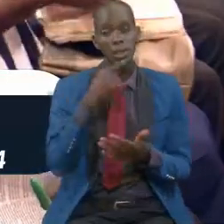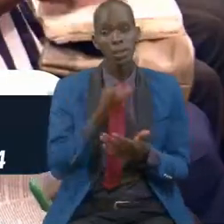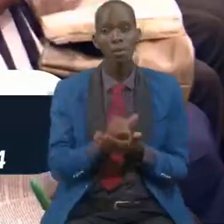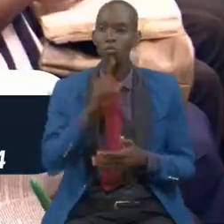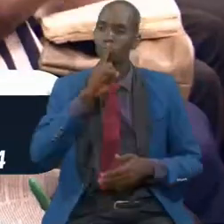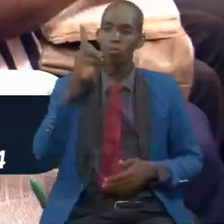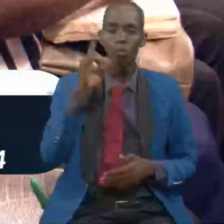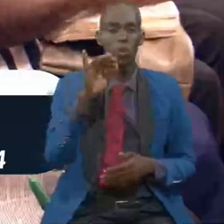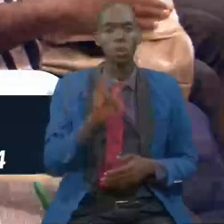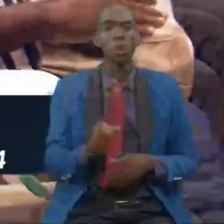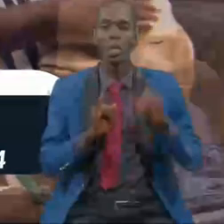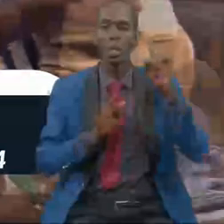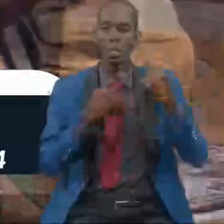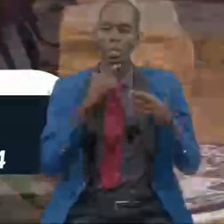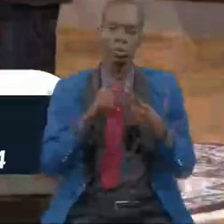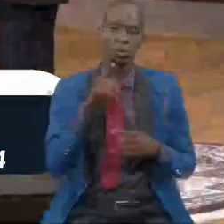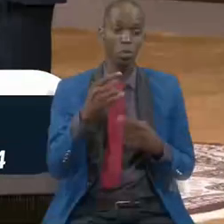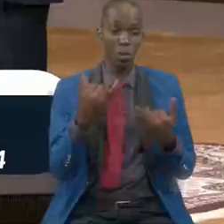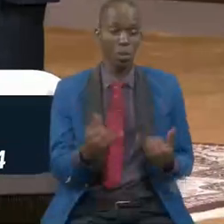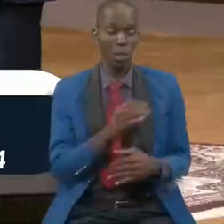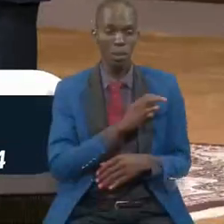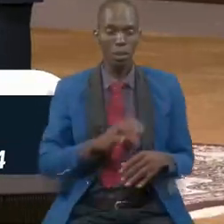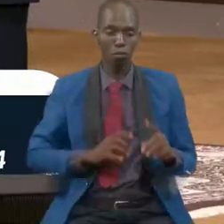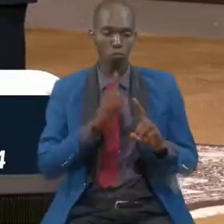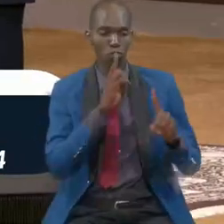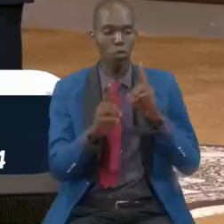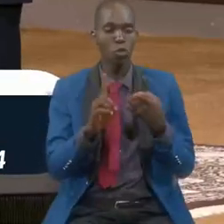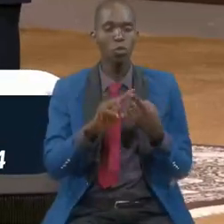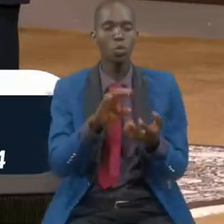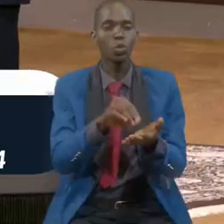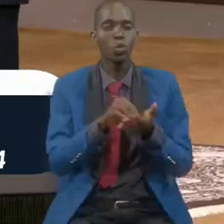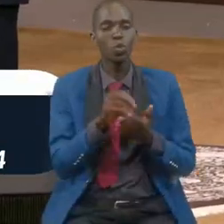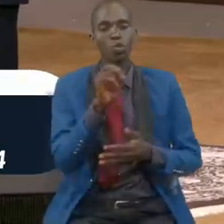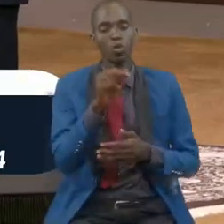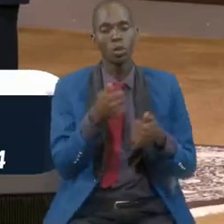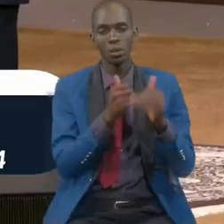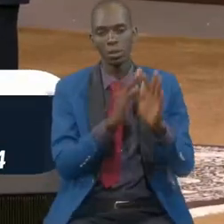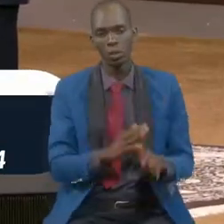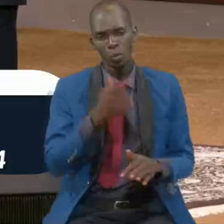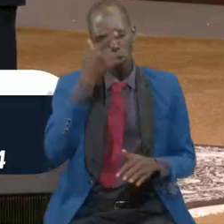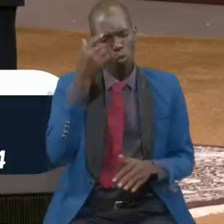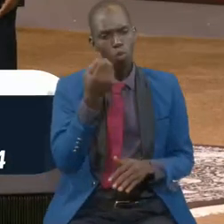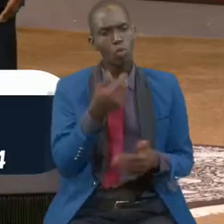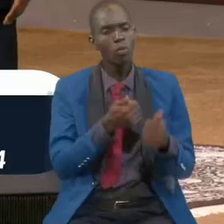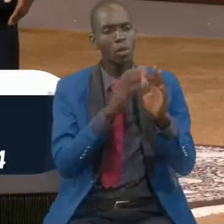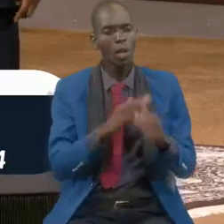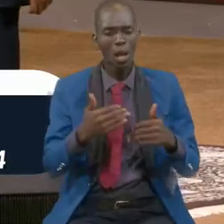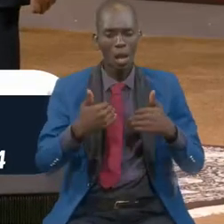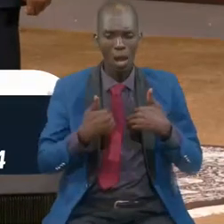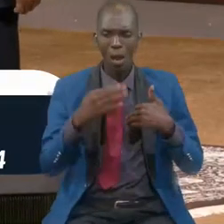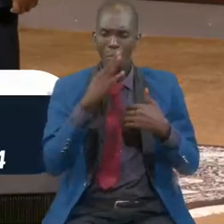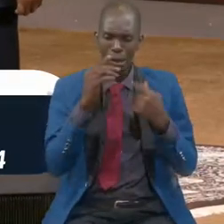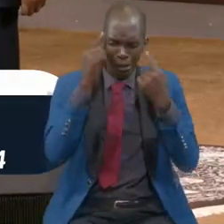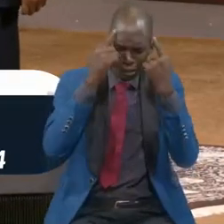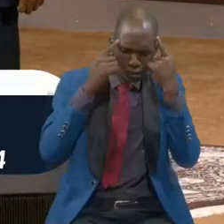3. Et dit, je vous le dis en vérité, il parlait à ses disciples ici. Et il argumentait, il se demandait